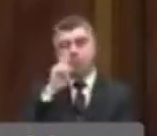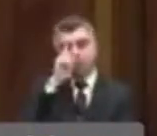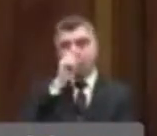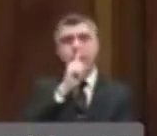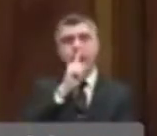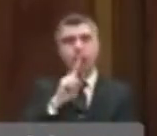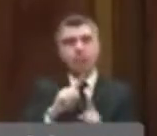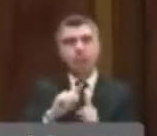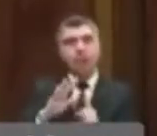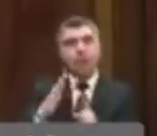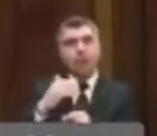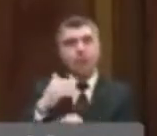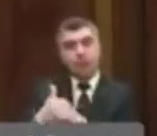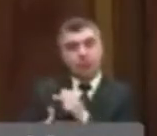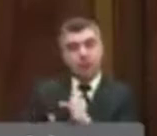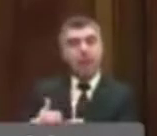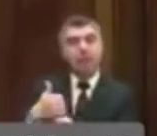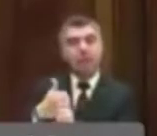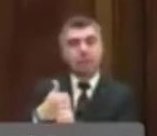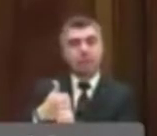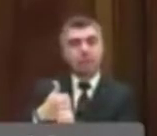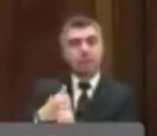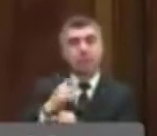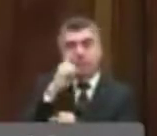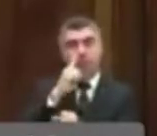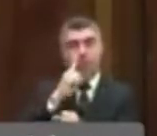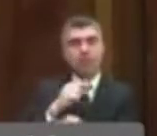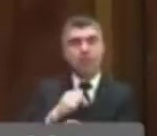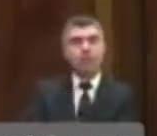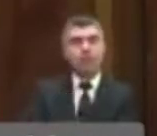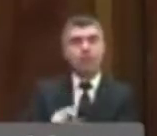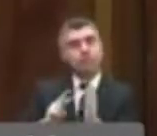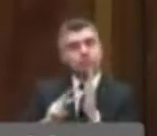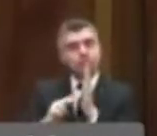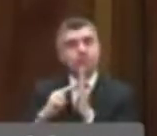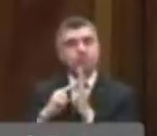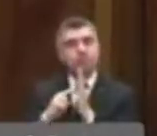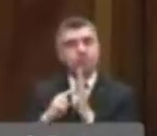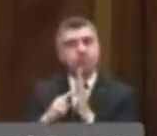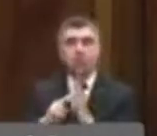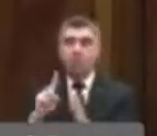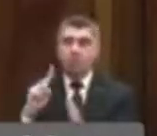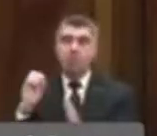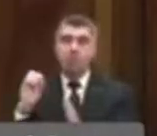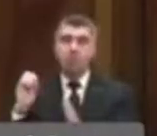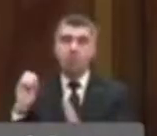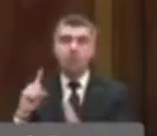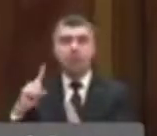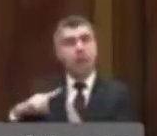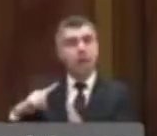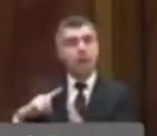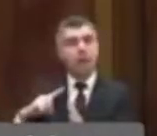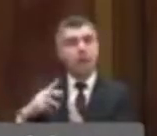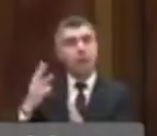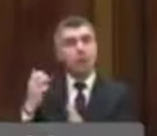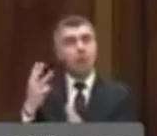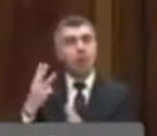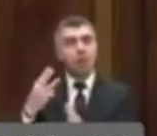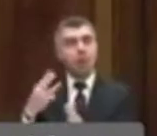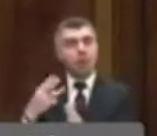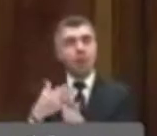اللي هي قدامنا، لأنه نعاود نذكر احنا يلاه بدينا، يلاه 100 يوم هذه باش بدينا، باقي عندنا الوقت ان شاء الله باش